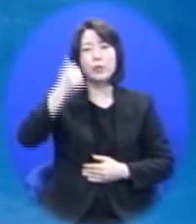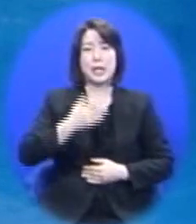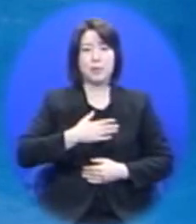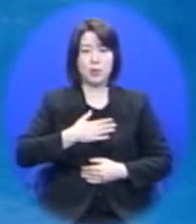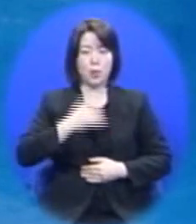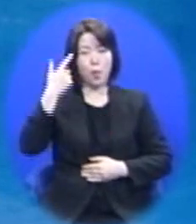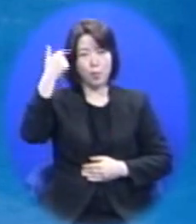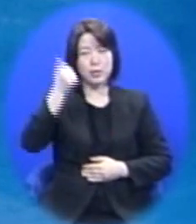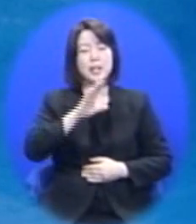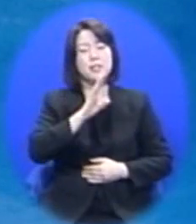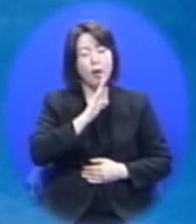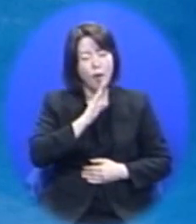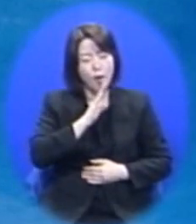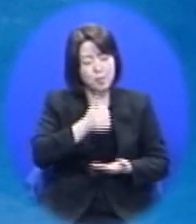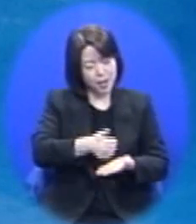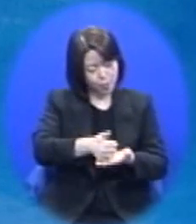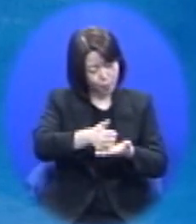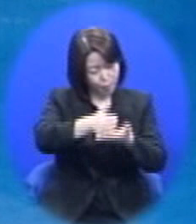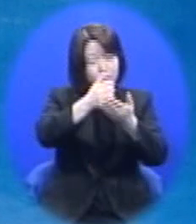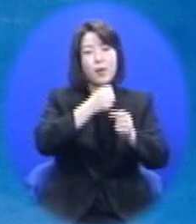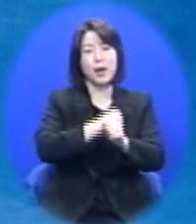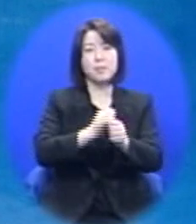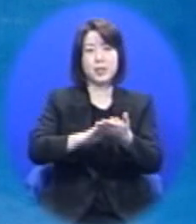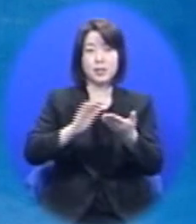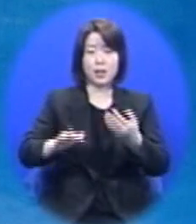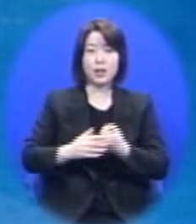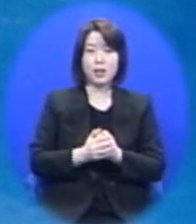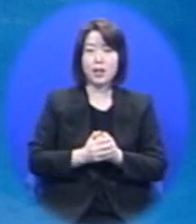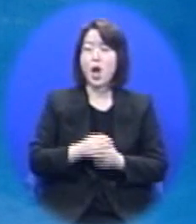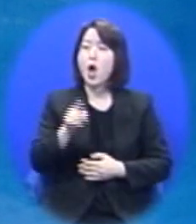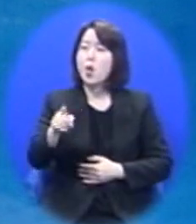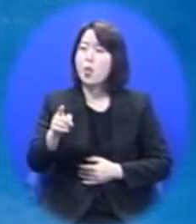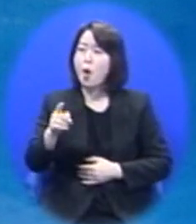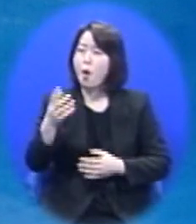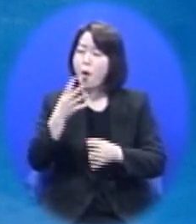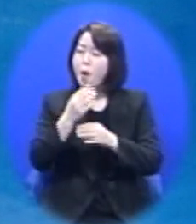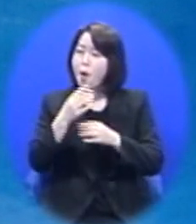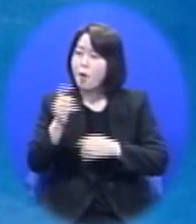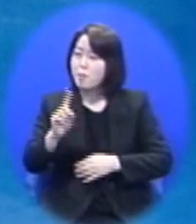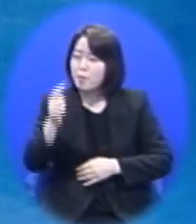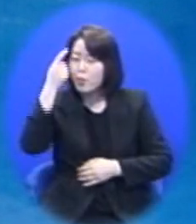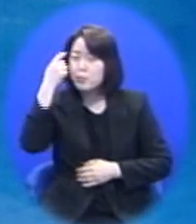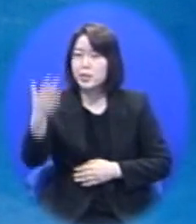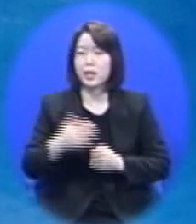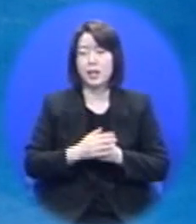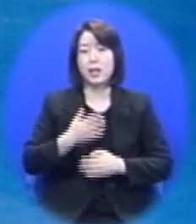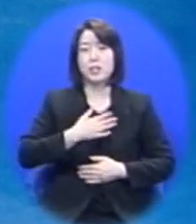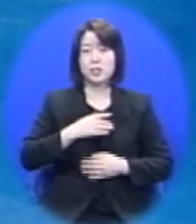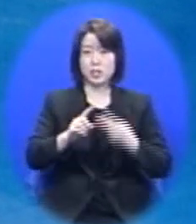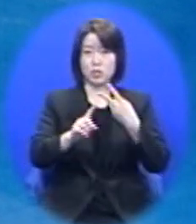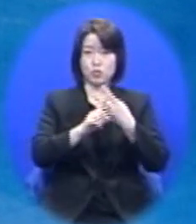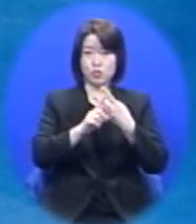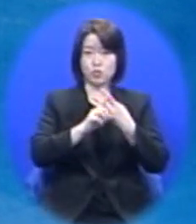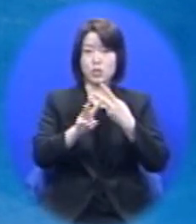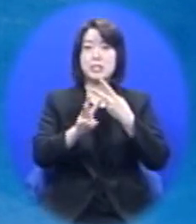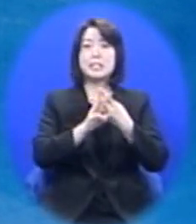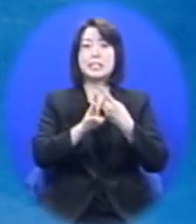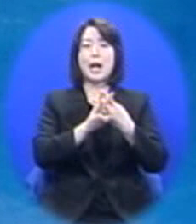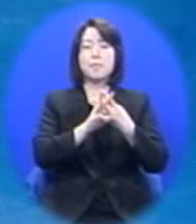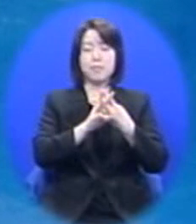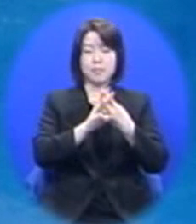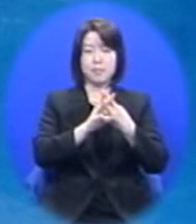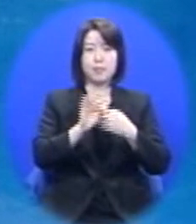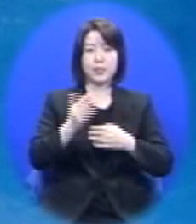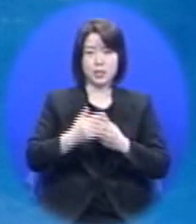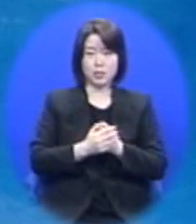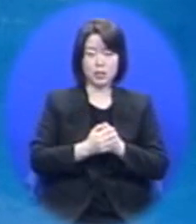목사님 정말 존경합니다. 너 몇 학년이냐? 저 이제 중3 됩니다.